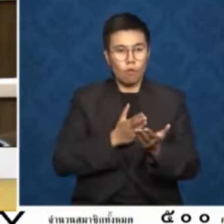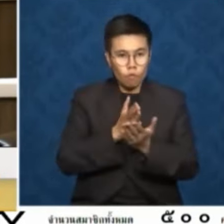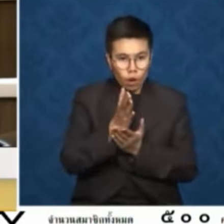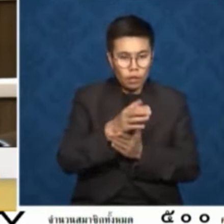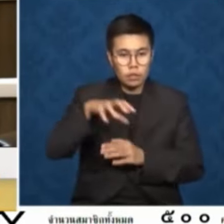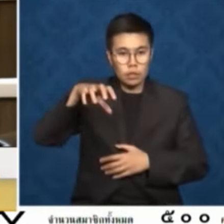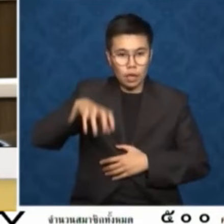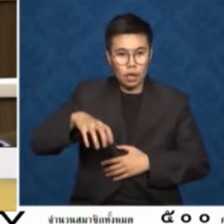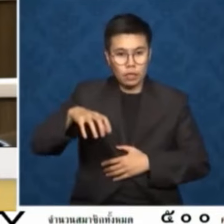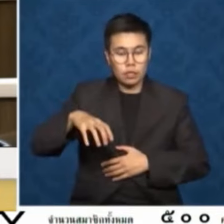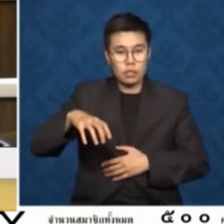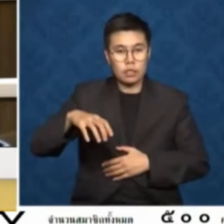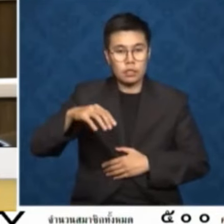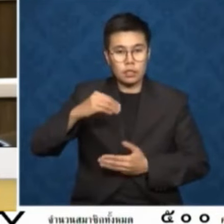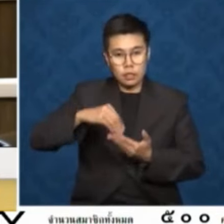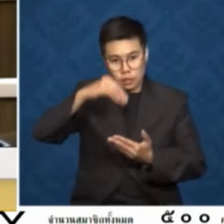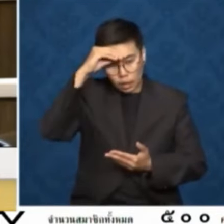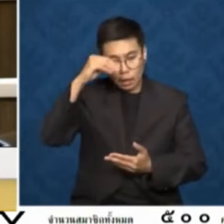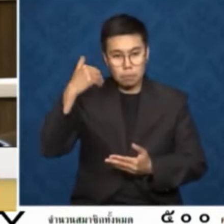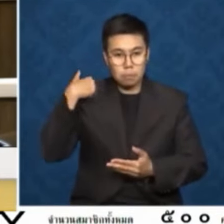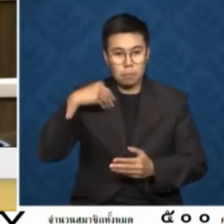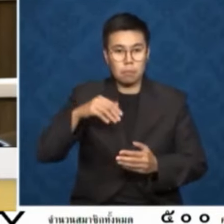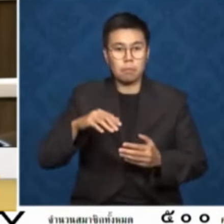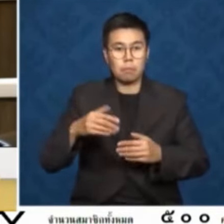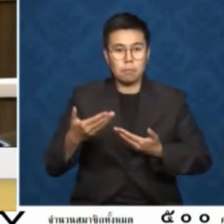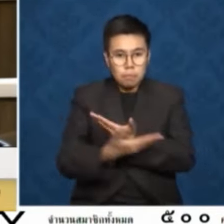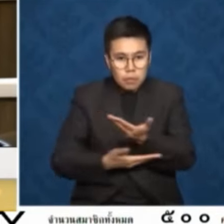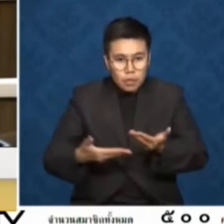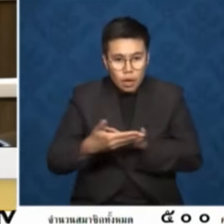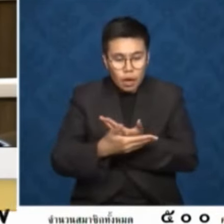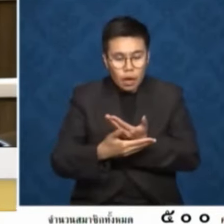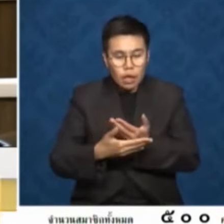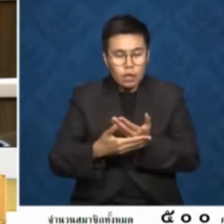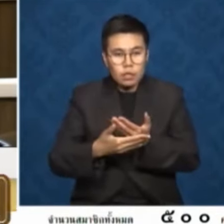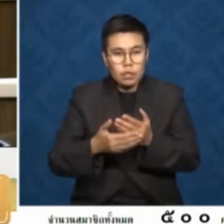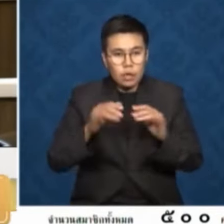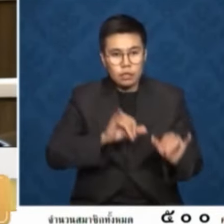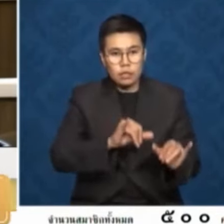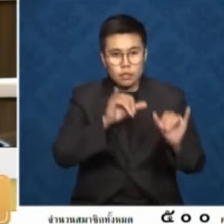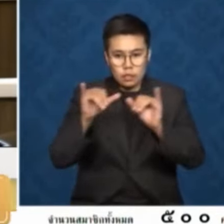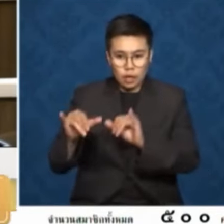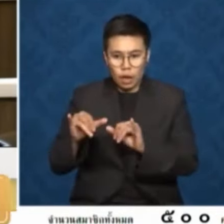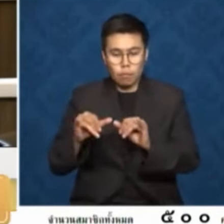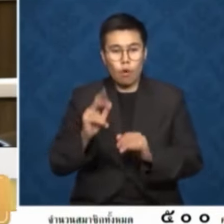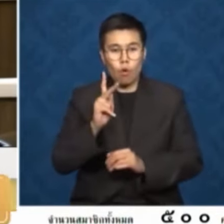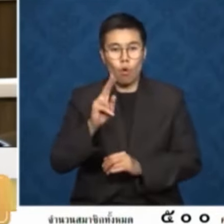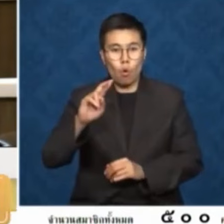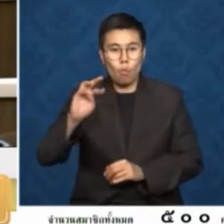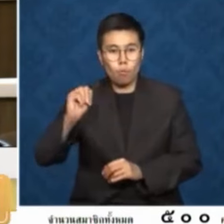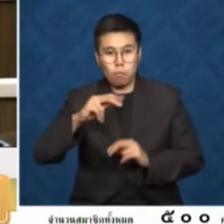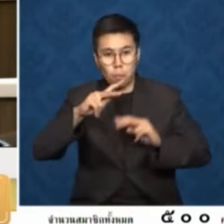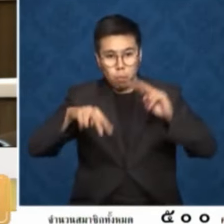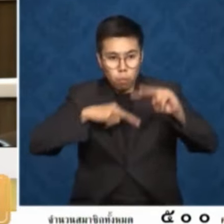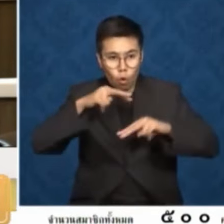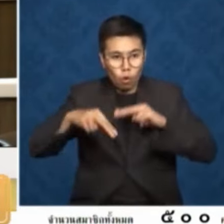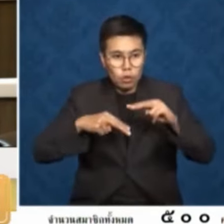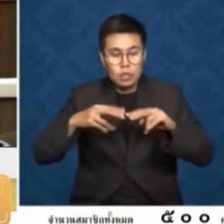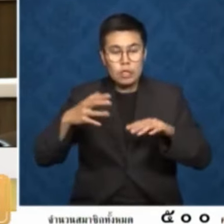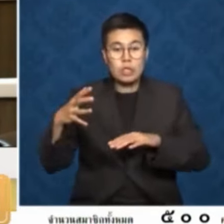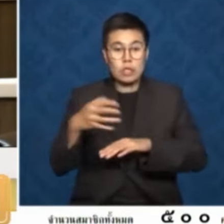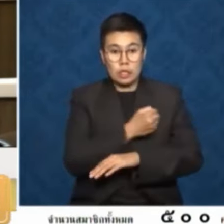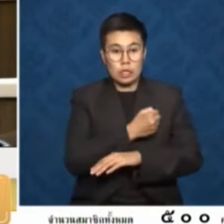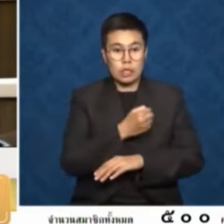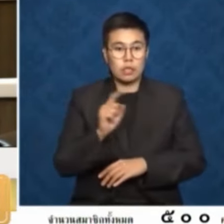ถานศึกษาและอำนาจพิจารณาในการโอนไปสังกัดกรมปกครองส่วนท้องถิ่นยิ่งยึดเอาไปส่